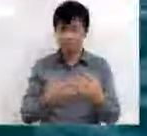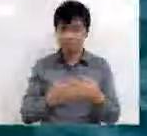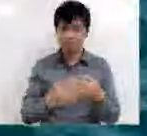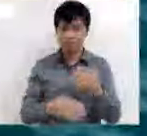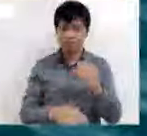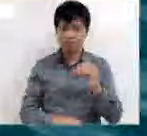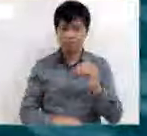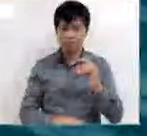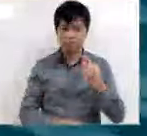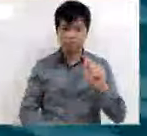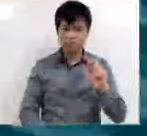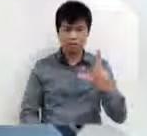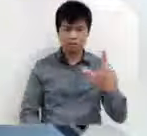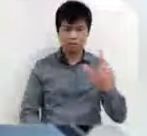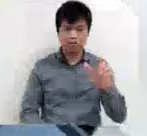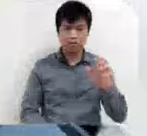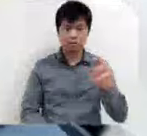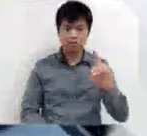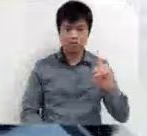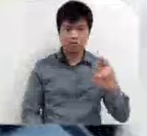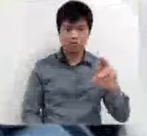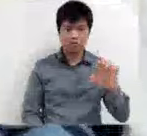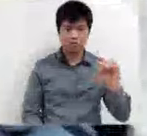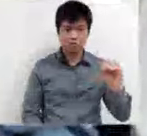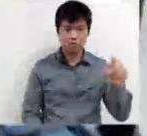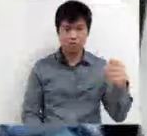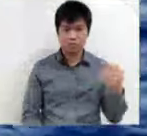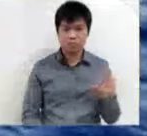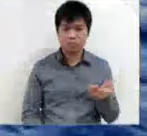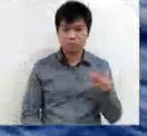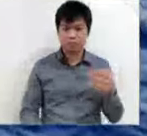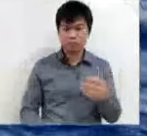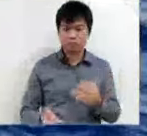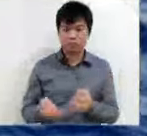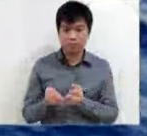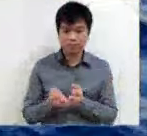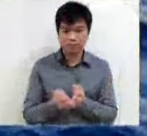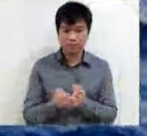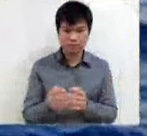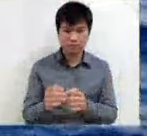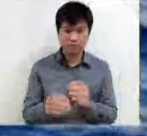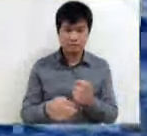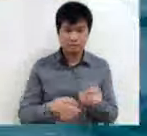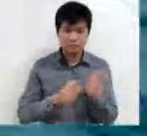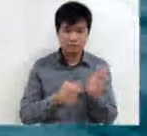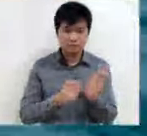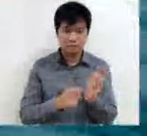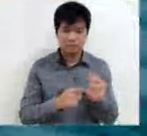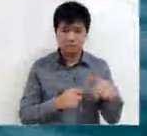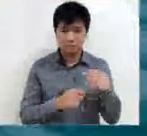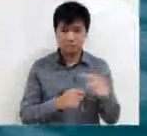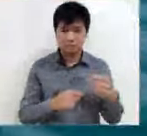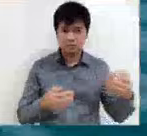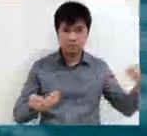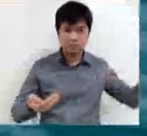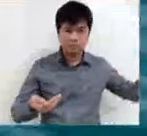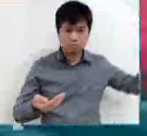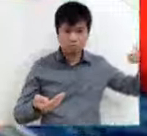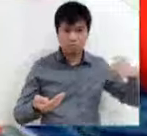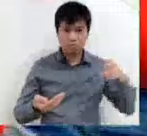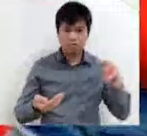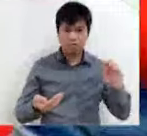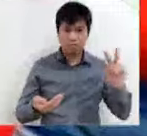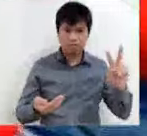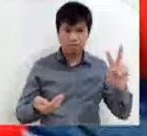Philippine Coast Guard, nakahinto raw ang fishing boat na CA Ruel J nang biglang salpukin sila ng barkong MV Taihang 8